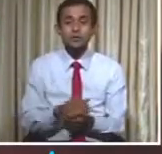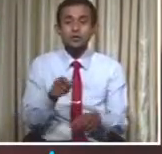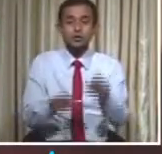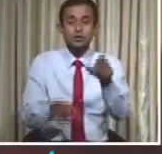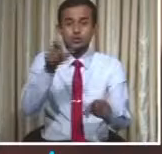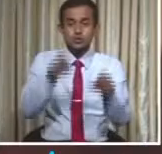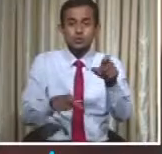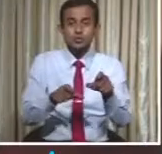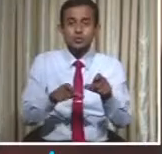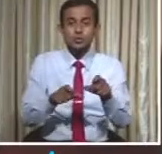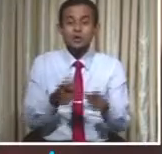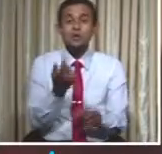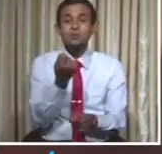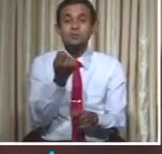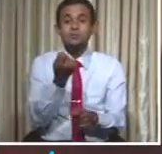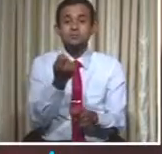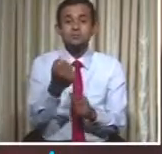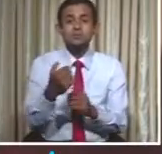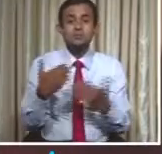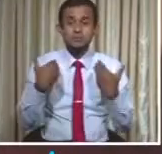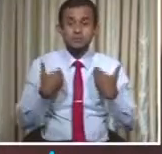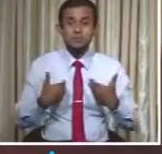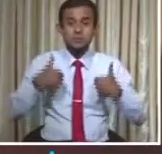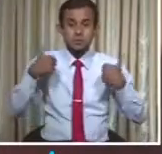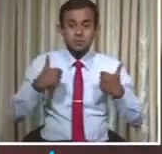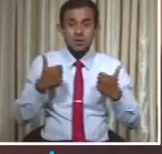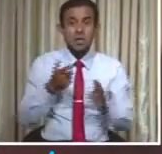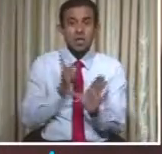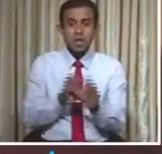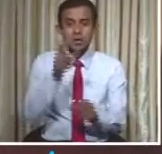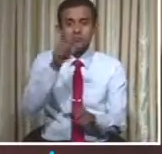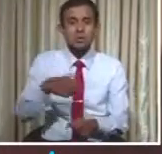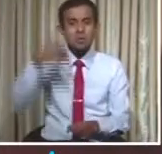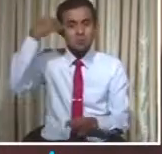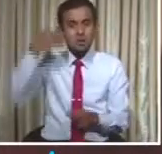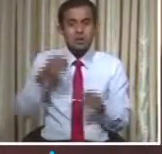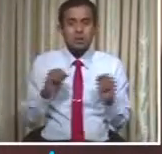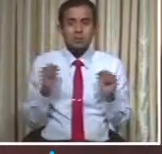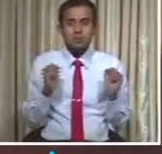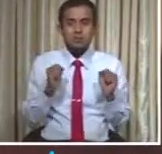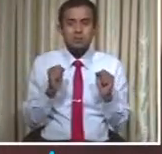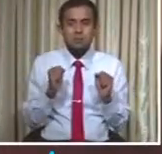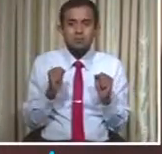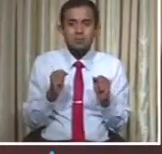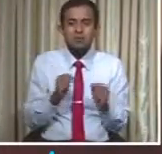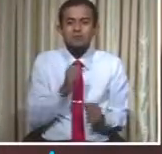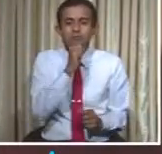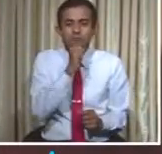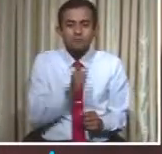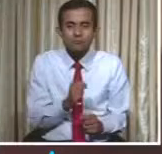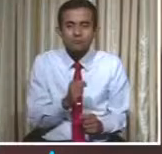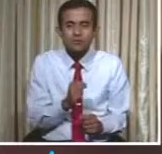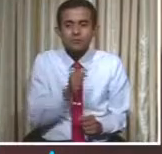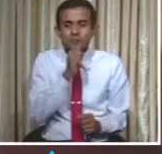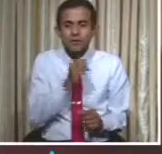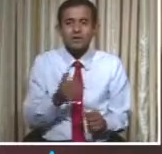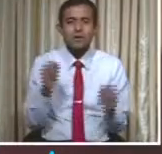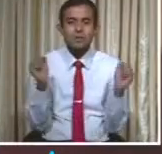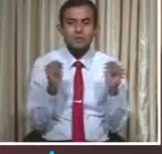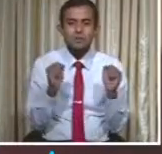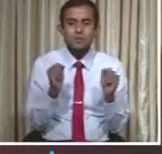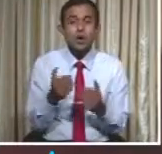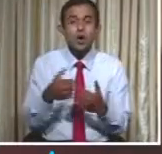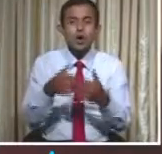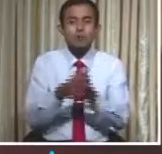पारिभोगिक प्राइस कॉन्शियस ने हेल्थ कॉन्शियस हम कने मरण वोट भयाय हम कने वयोवृद्ध नेता वयस टेनोट भयाय हम